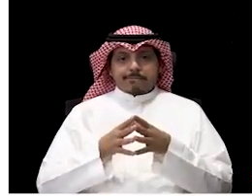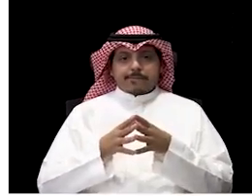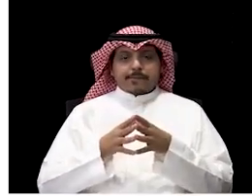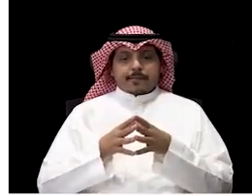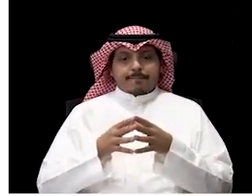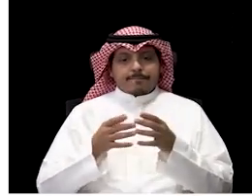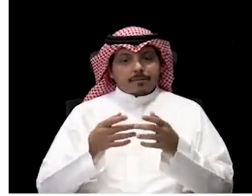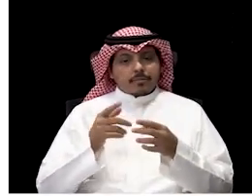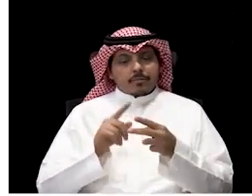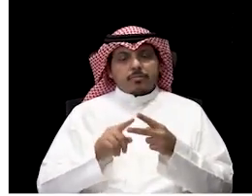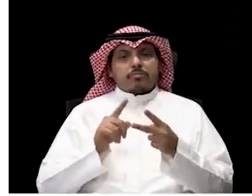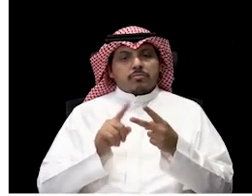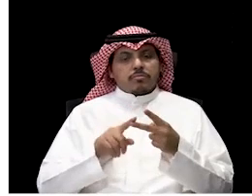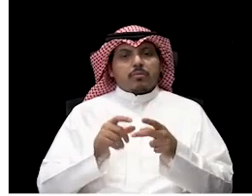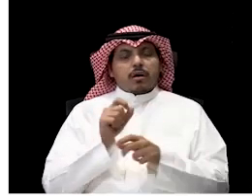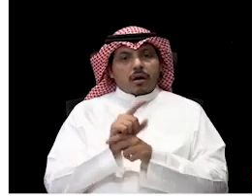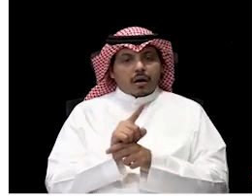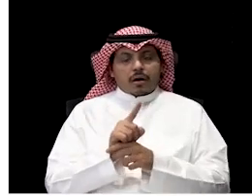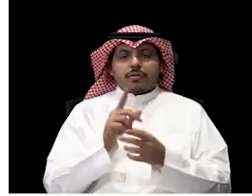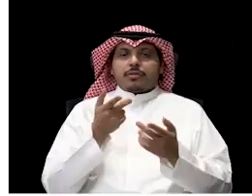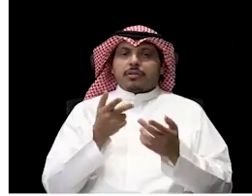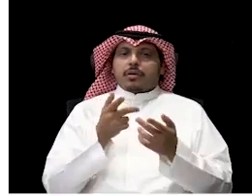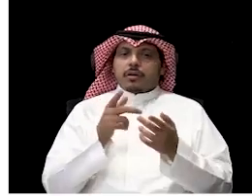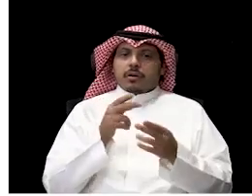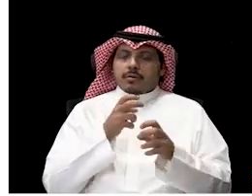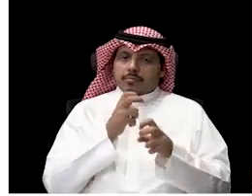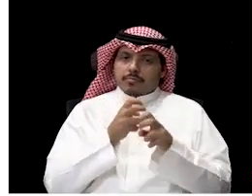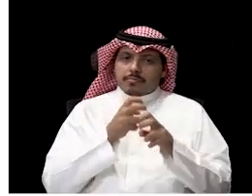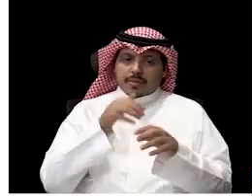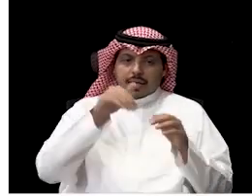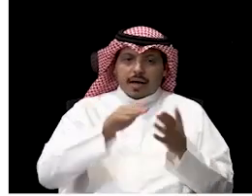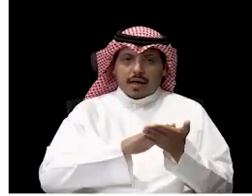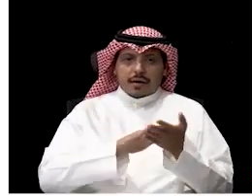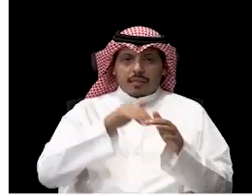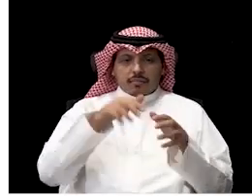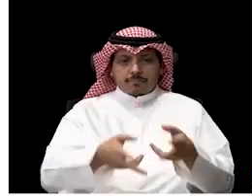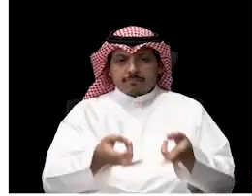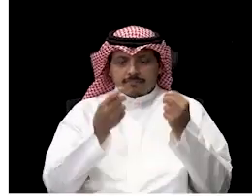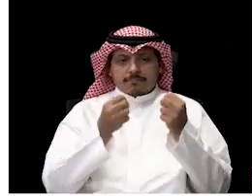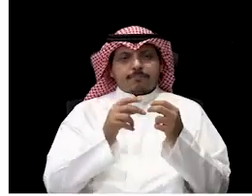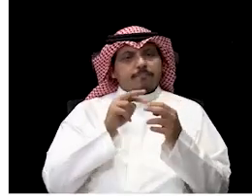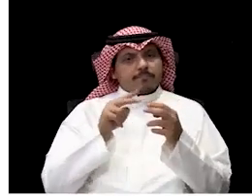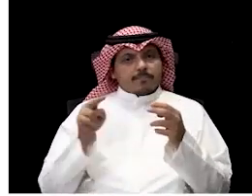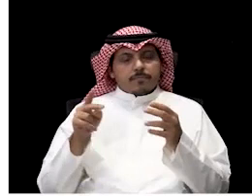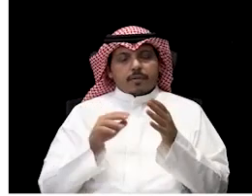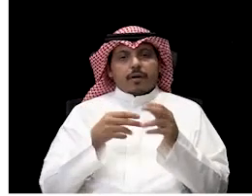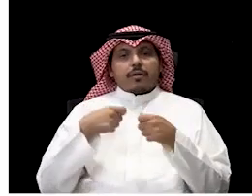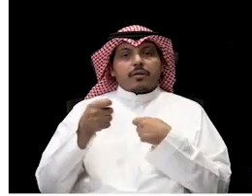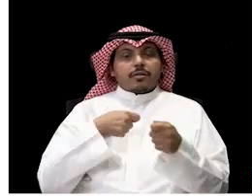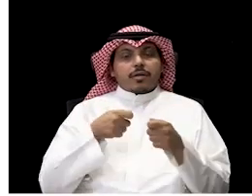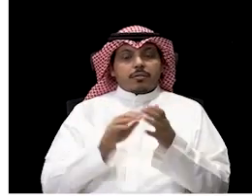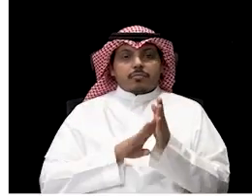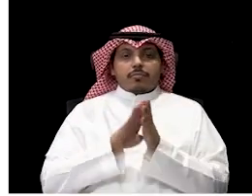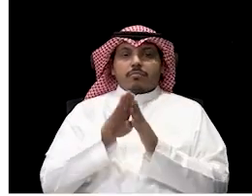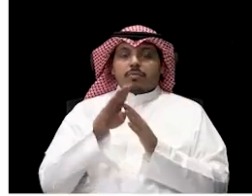الموارد كالمعادن والنفط والغاز، تكلمنا عنها سابقا، تعتبر من العوامل المهمة في نمو الاقتصاد في